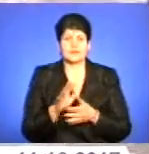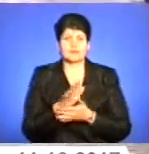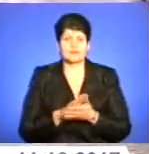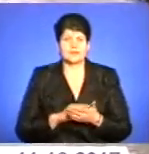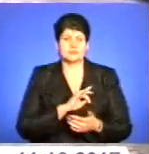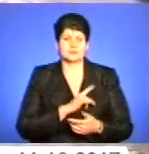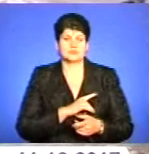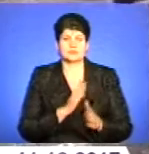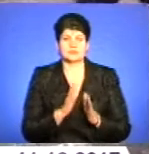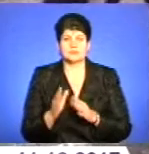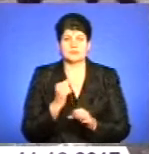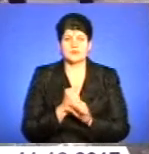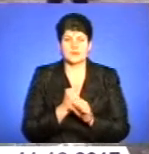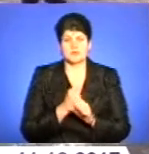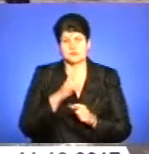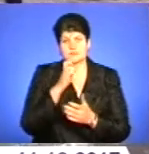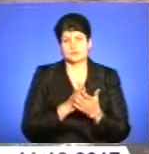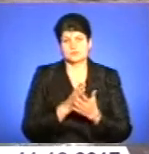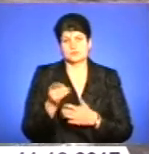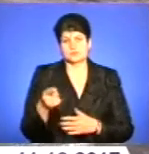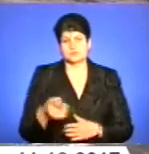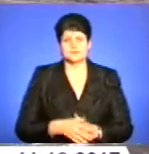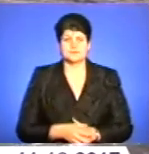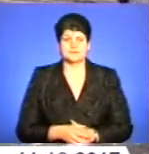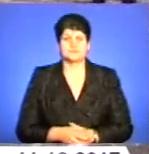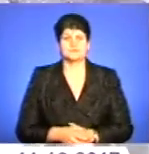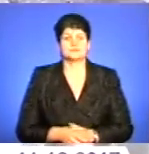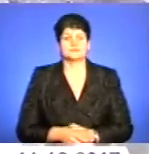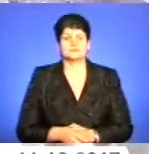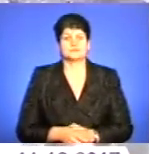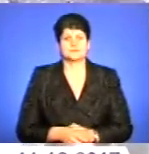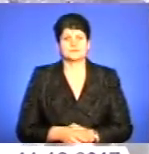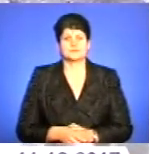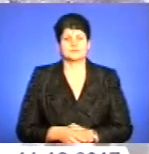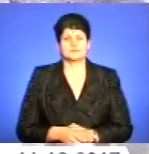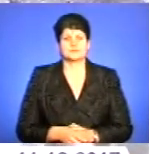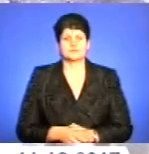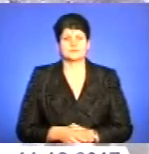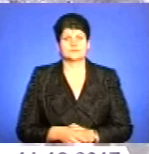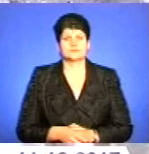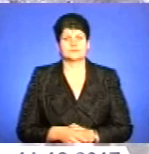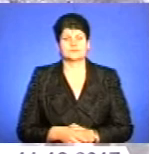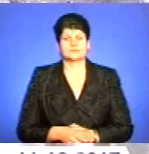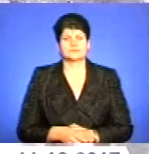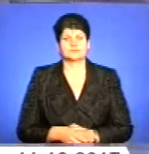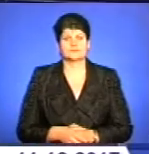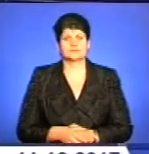режимі працюватимуть лише комунальні служби Тернополя. Богдана Сарабун, Василь Панчук, Андрій Бодак, Вісті ТТБ.